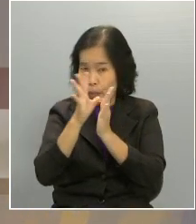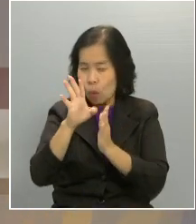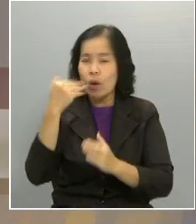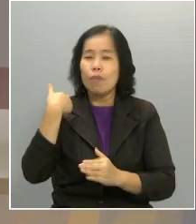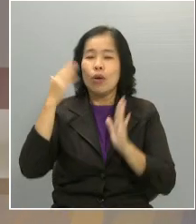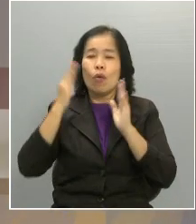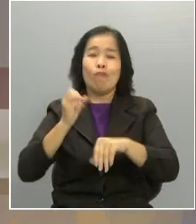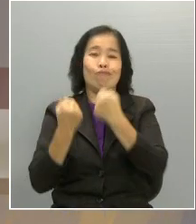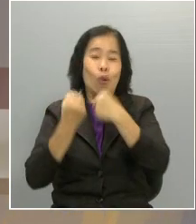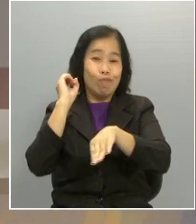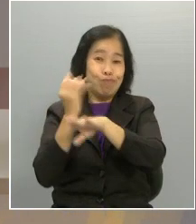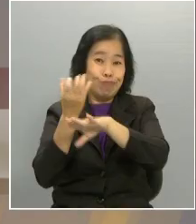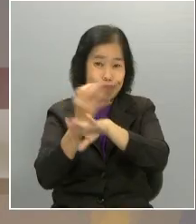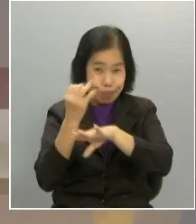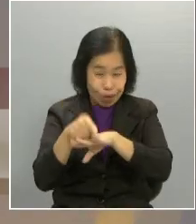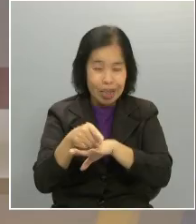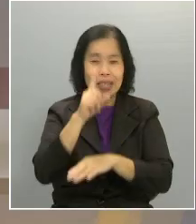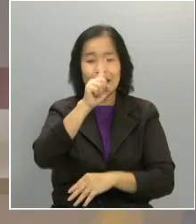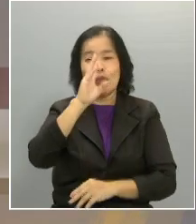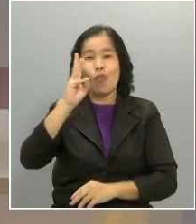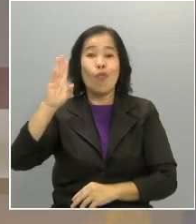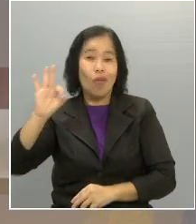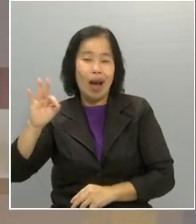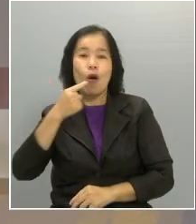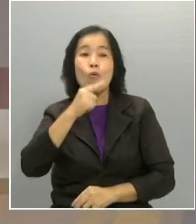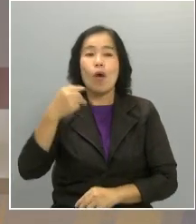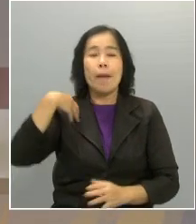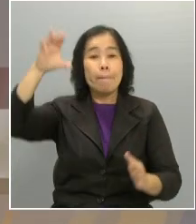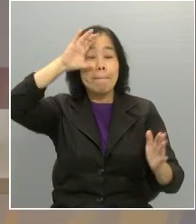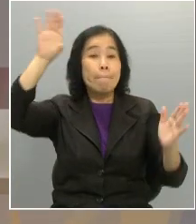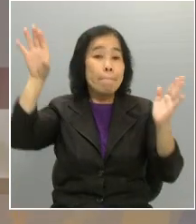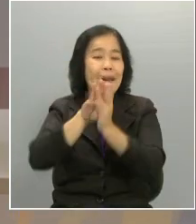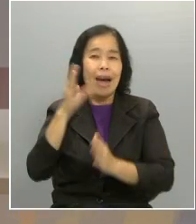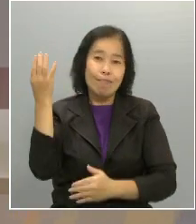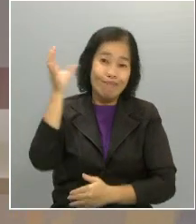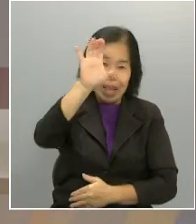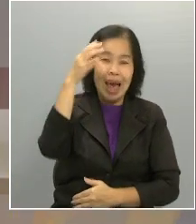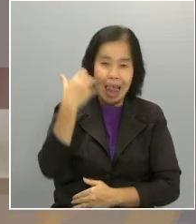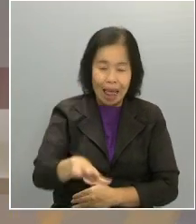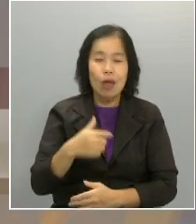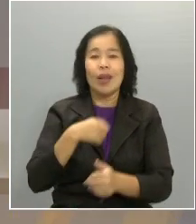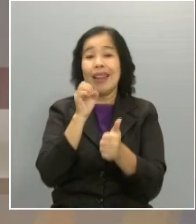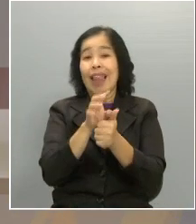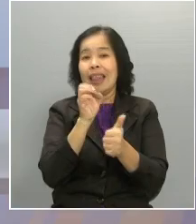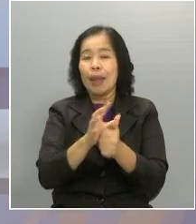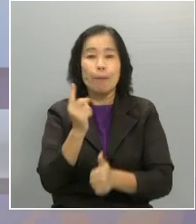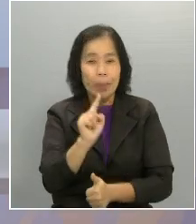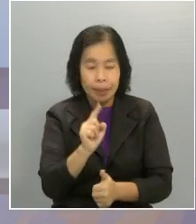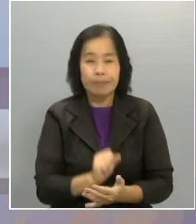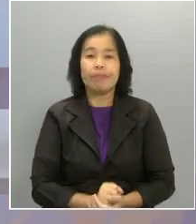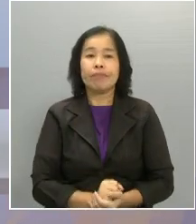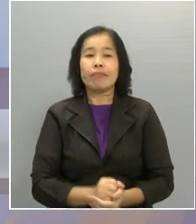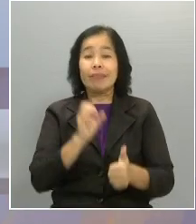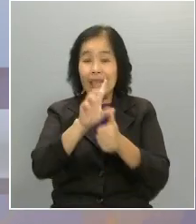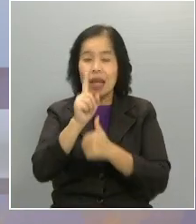กเฉินแห่งชาติหรือว่าสพช1669โพสต์ภาพข่าวนี้พร้อมกับคำแนะนำอย่างนี้ฮะแนะนำว่า